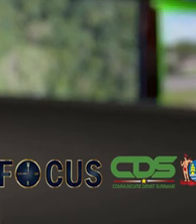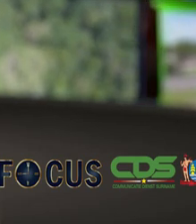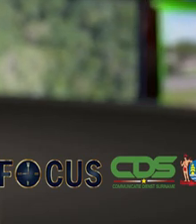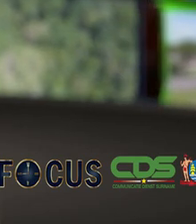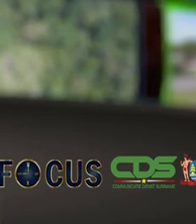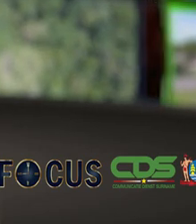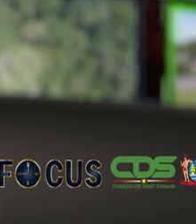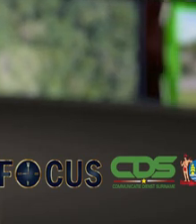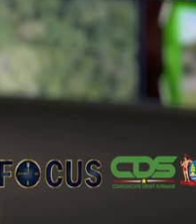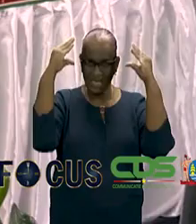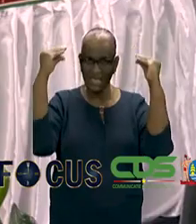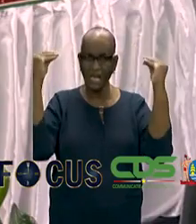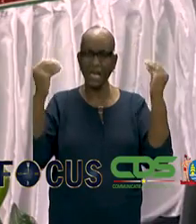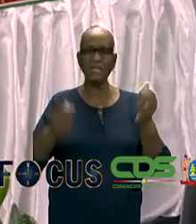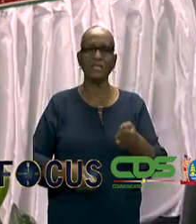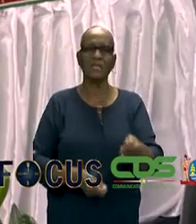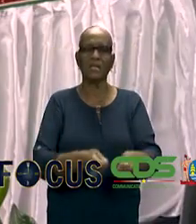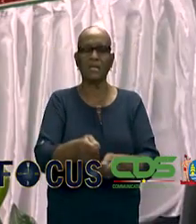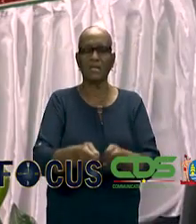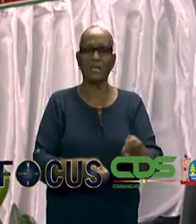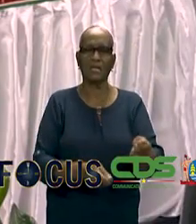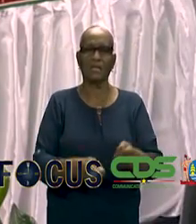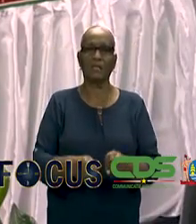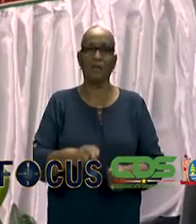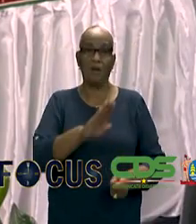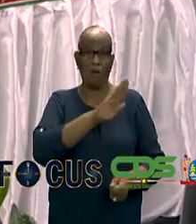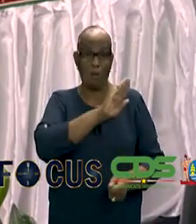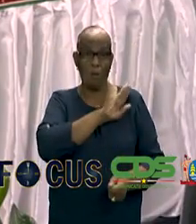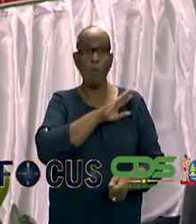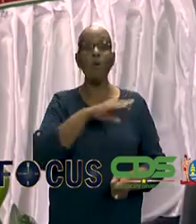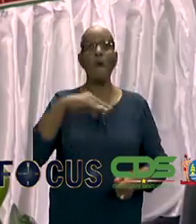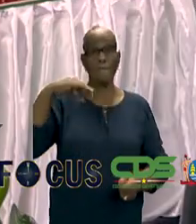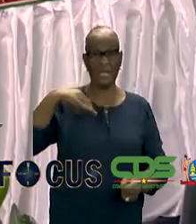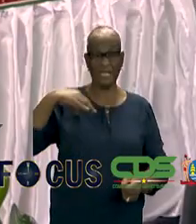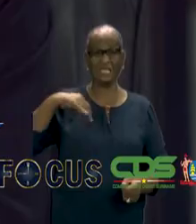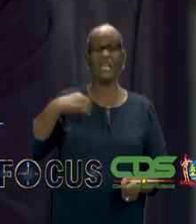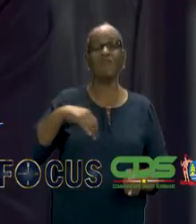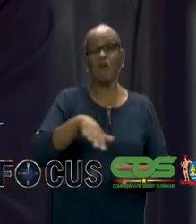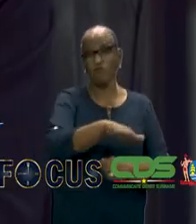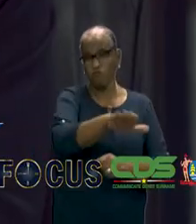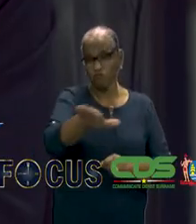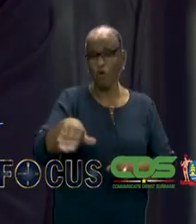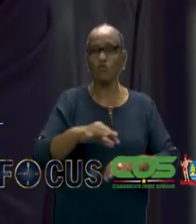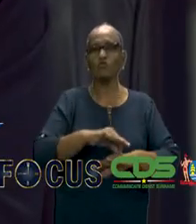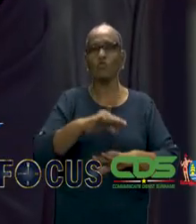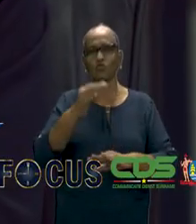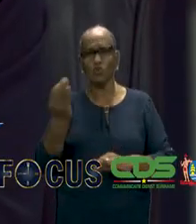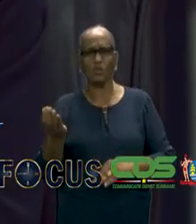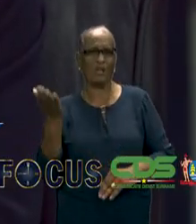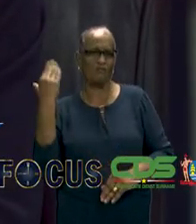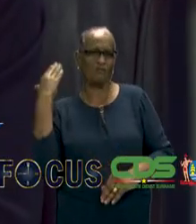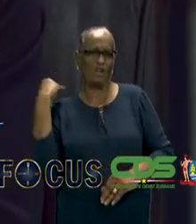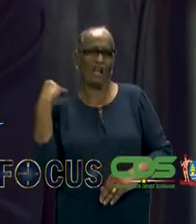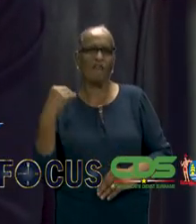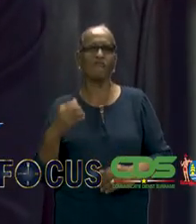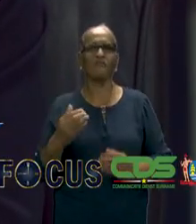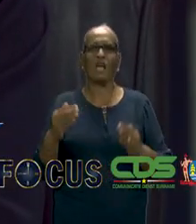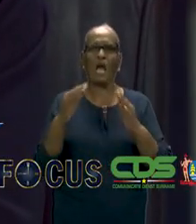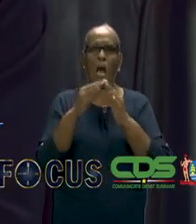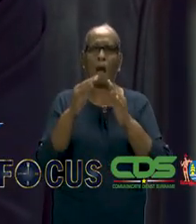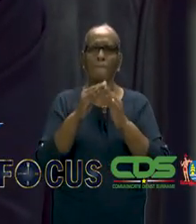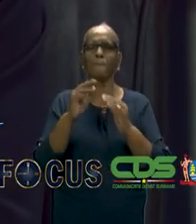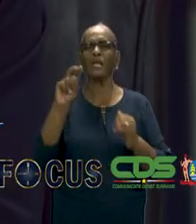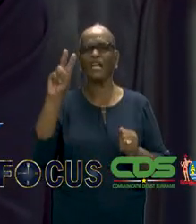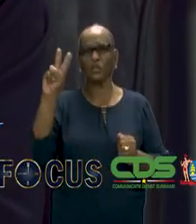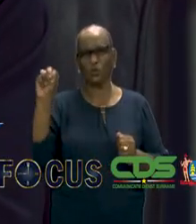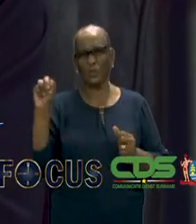van Volksgezondheid. We hebben ook vanuit het ministerie van Volksgezondheid, moeten weten, sinds april 2021 redelijk